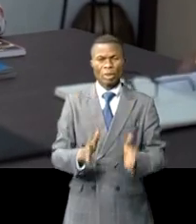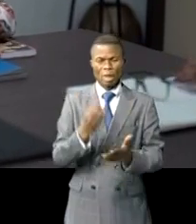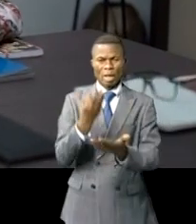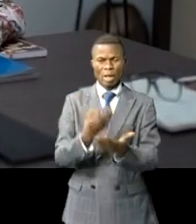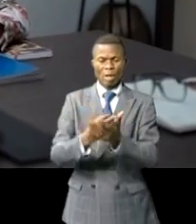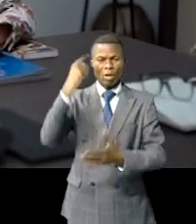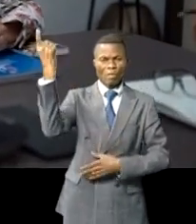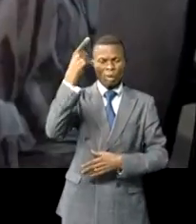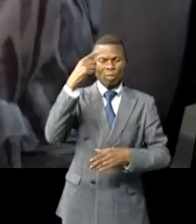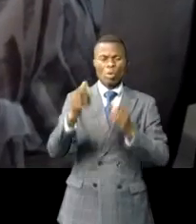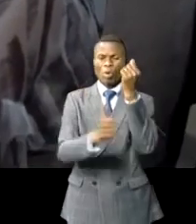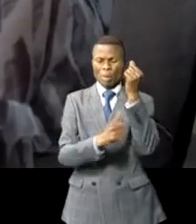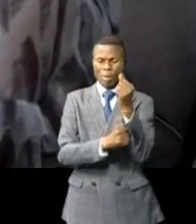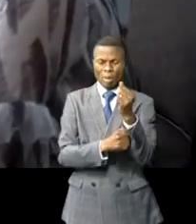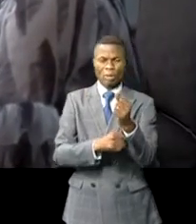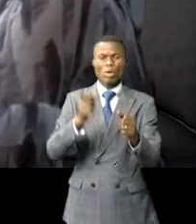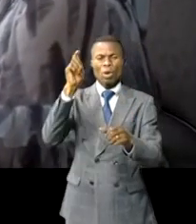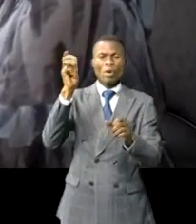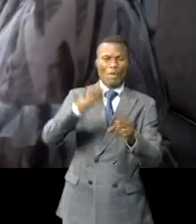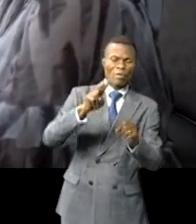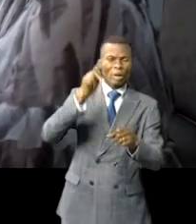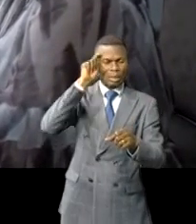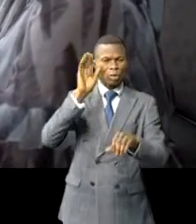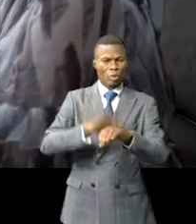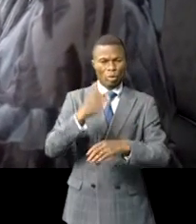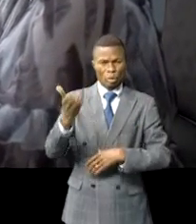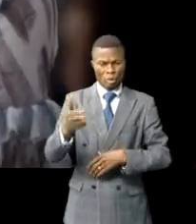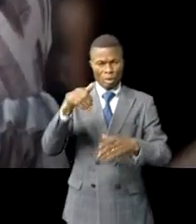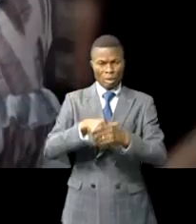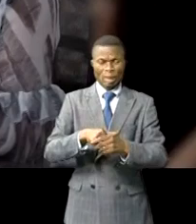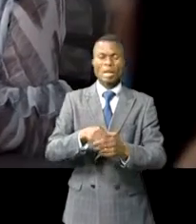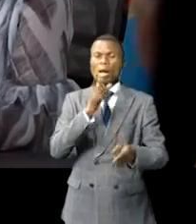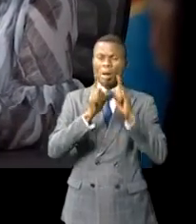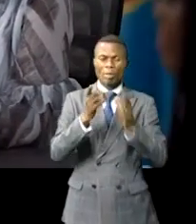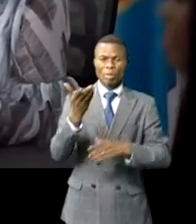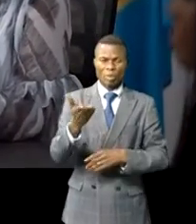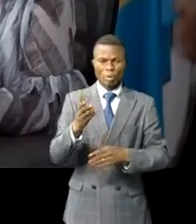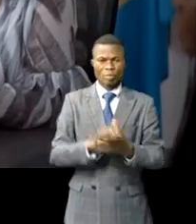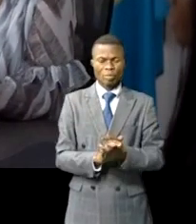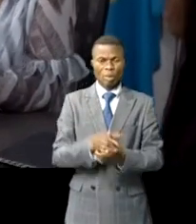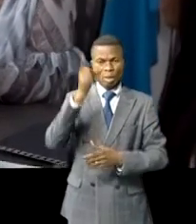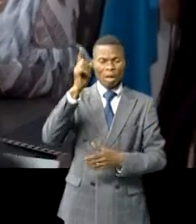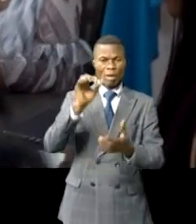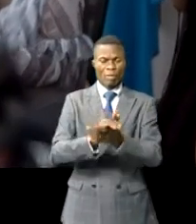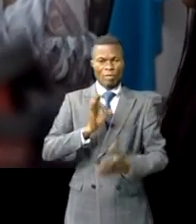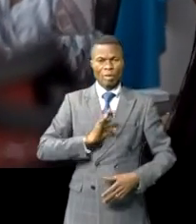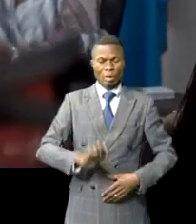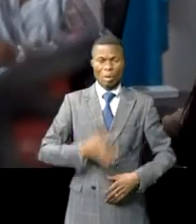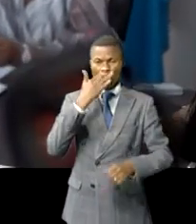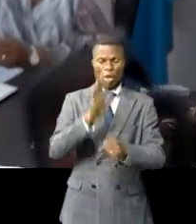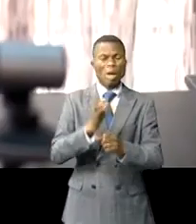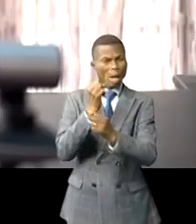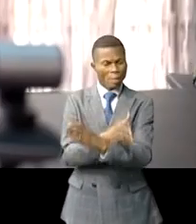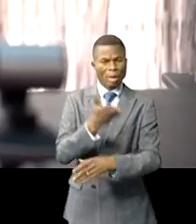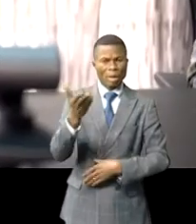mondial pour les survivants des violences sexuelles liées au conflit. Au cours de ces échanges, l'hôte de la première dame a rassuré de sa